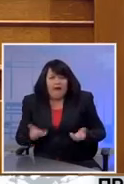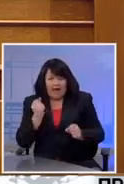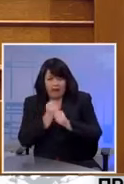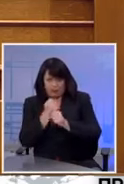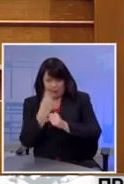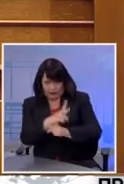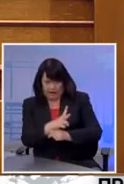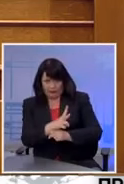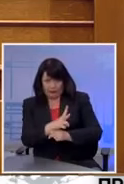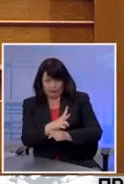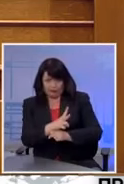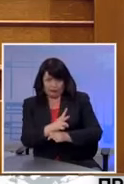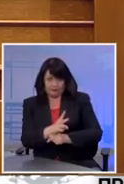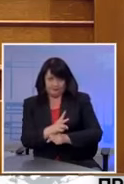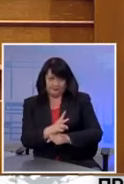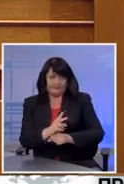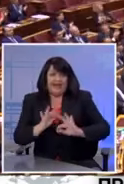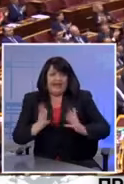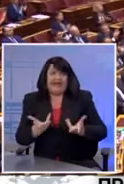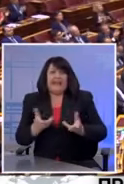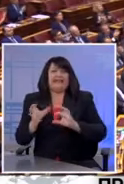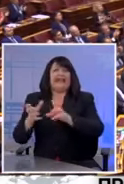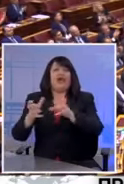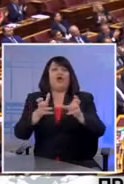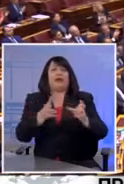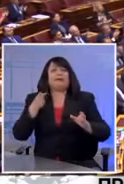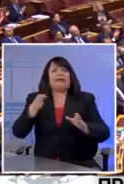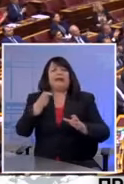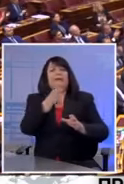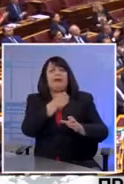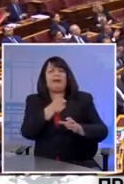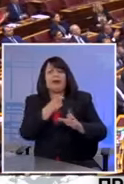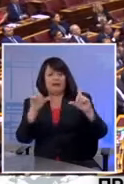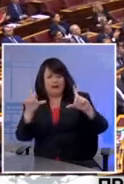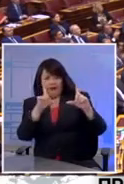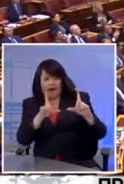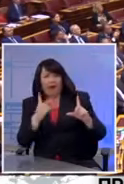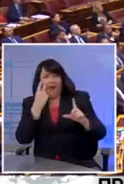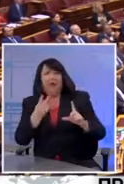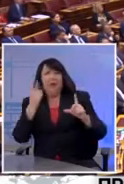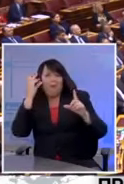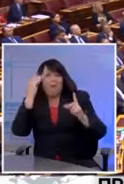διαδρομή ή από τα συστημικά μέσα?